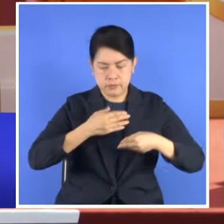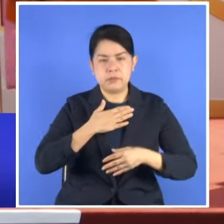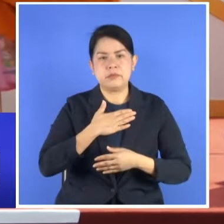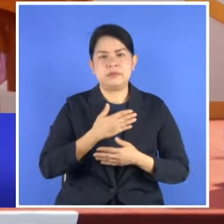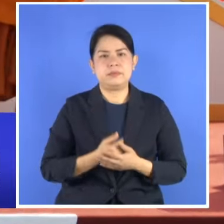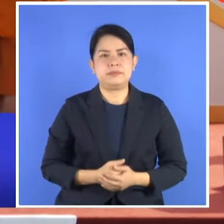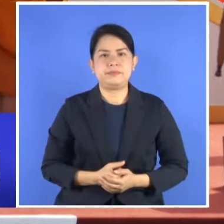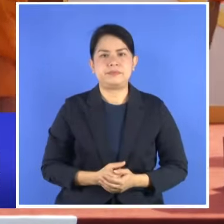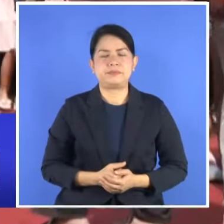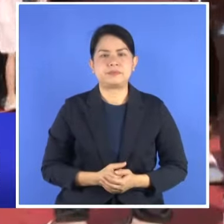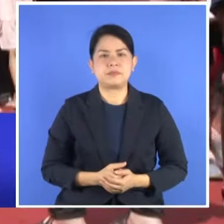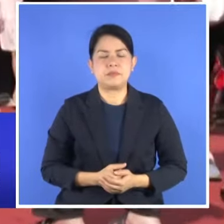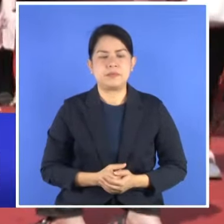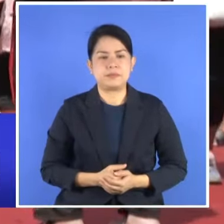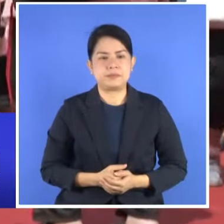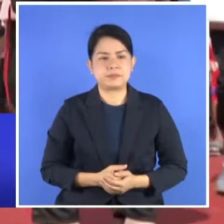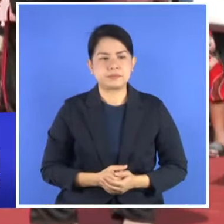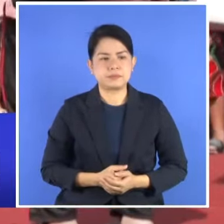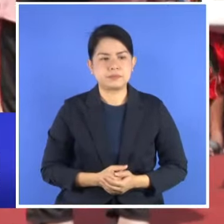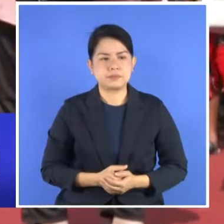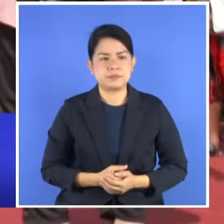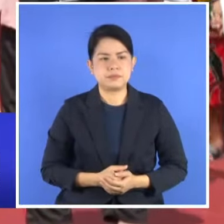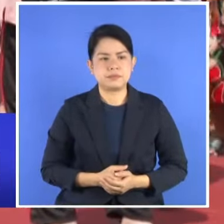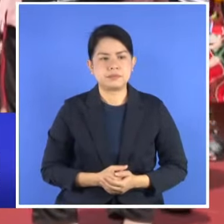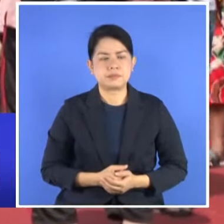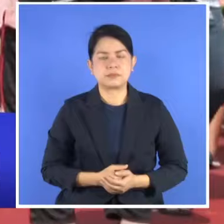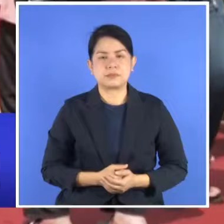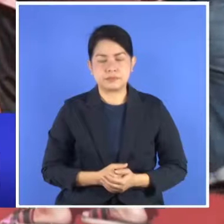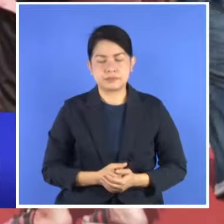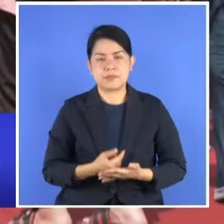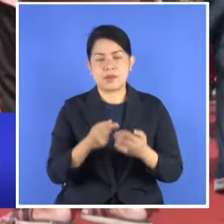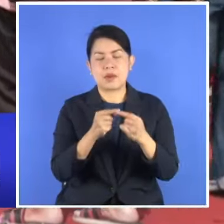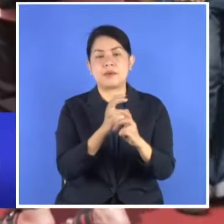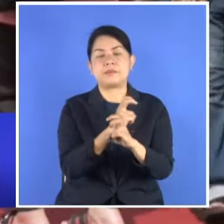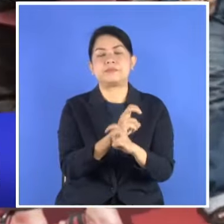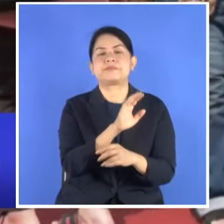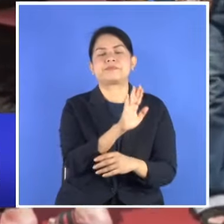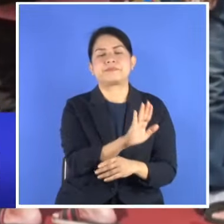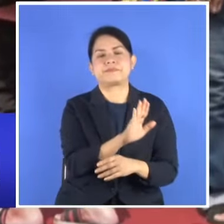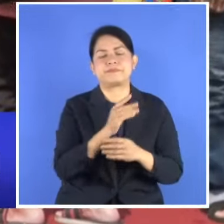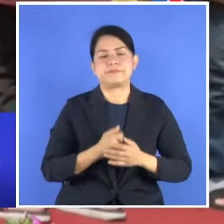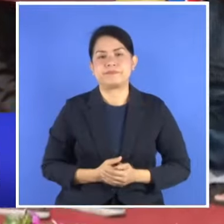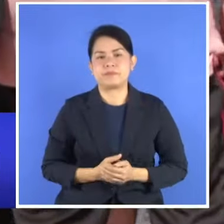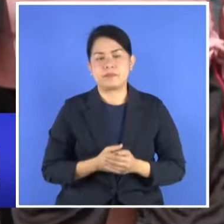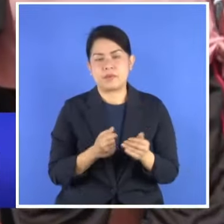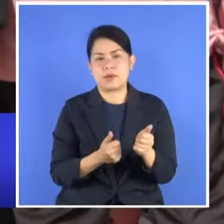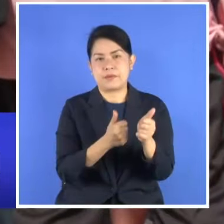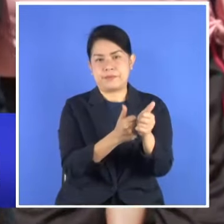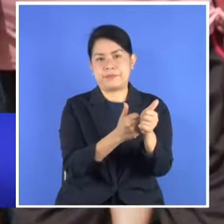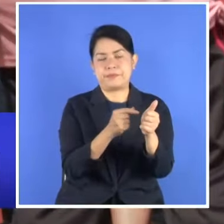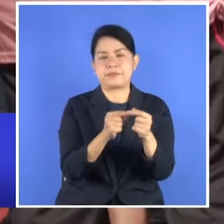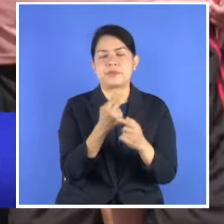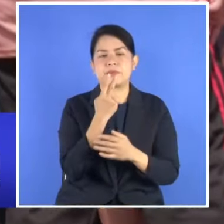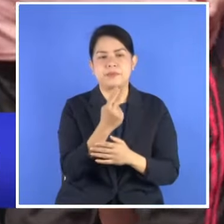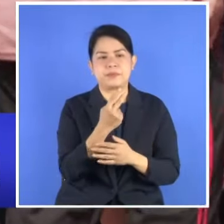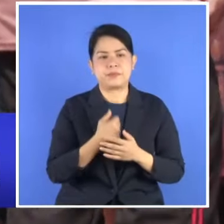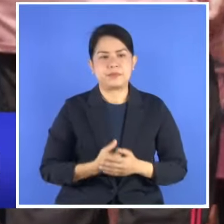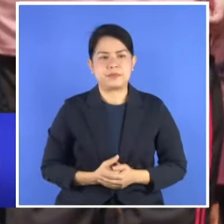ชีวิตที่จะได้มาสักการะเนี่ยพระบรมสารีริกธาตุของพระอรหันตธาตุของพระสารีบุตรและพระโมคคัลลานะอ้าฟังเสียงหน่อย